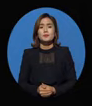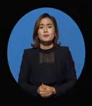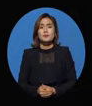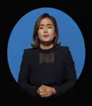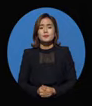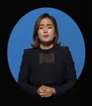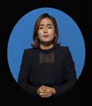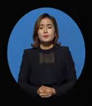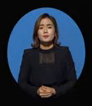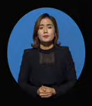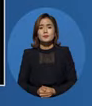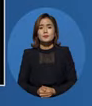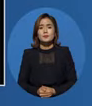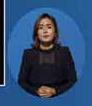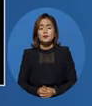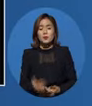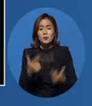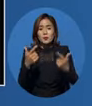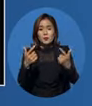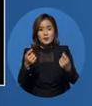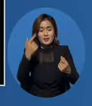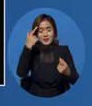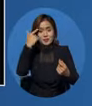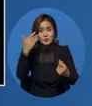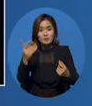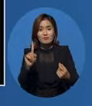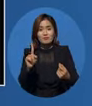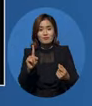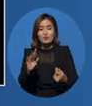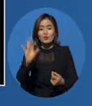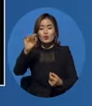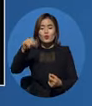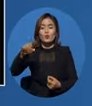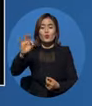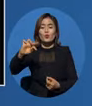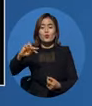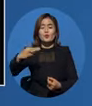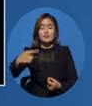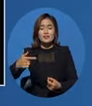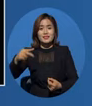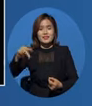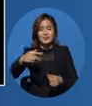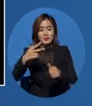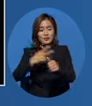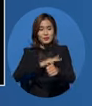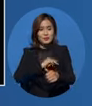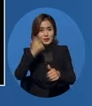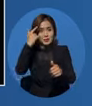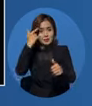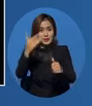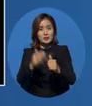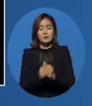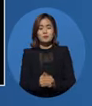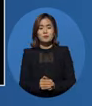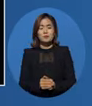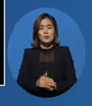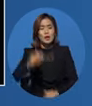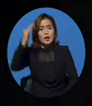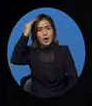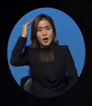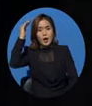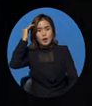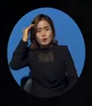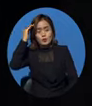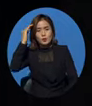에 우리 같은 질문을 우리 우원식 의원 님께도 즐겼습니다 4 역시 남북관계에